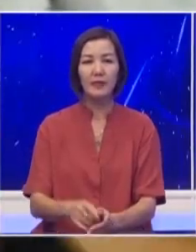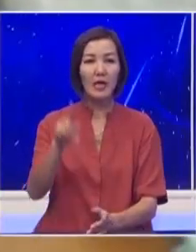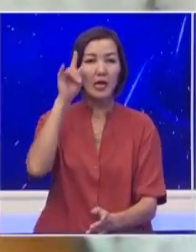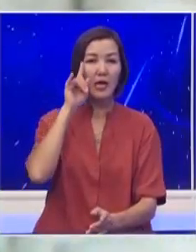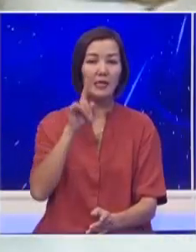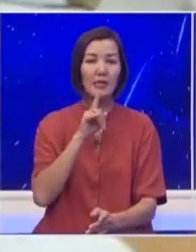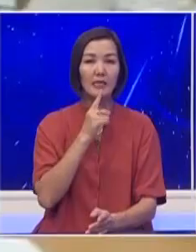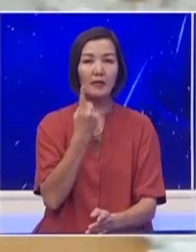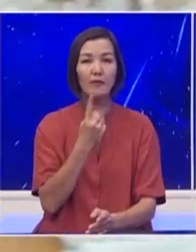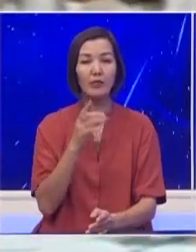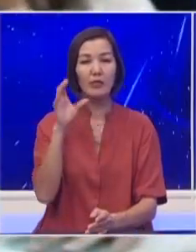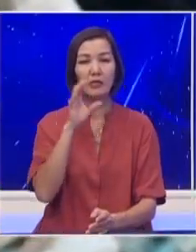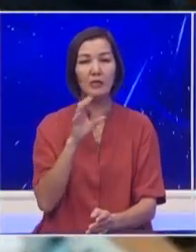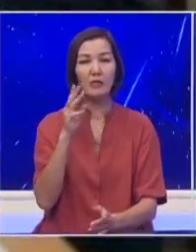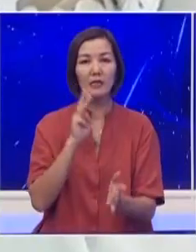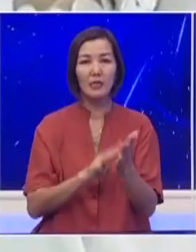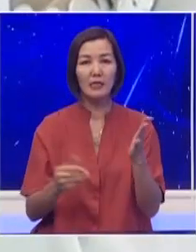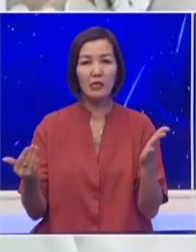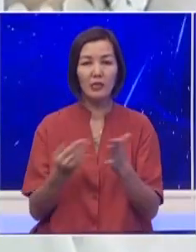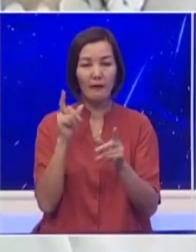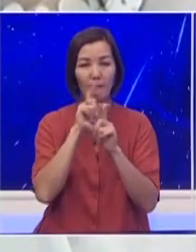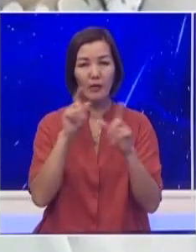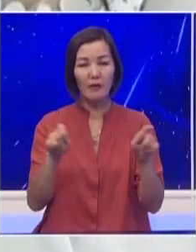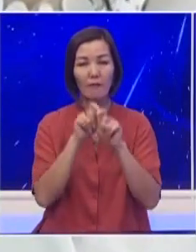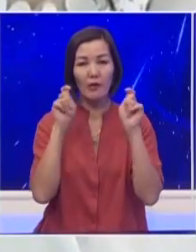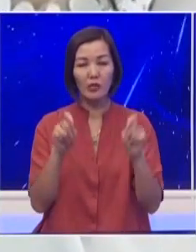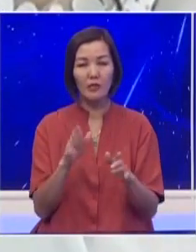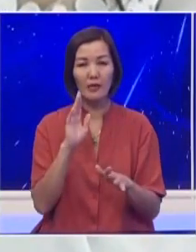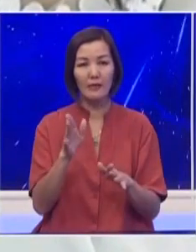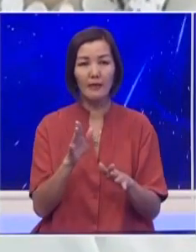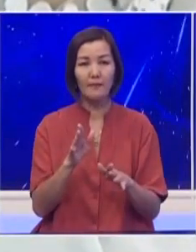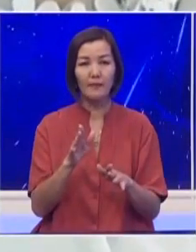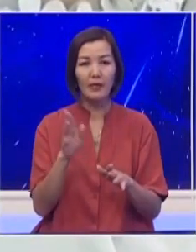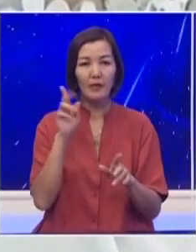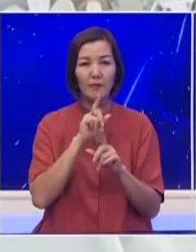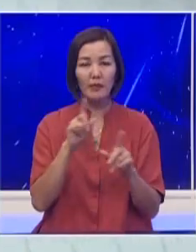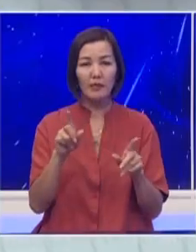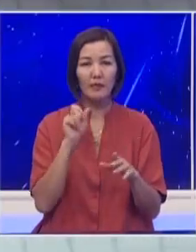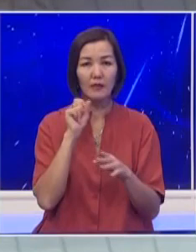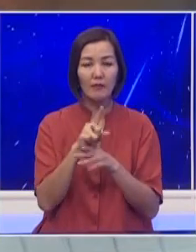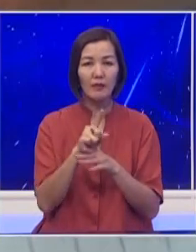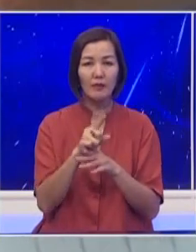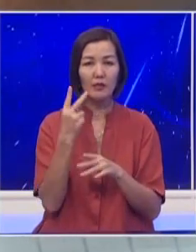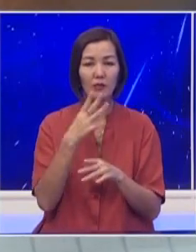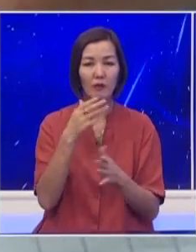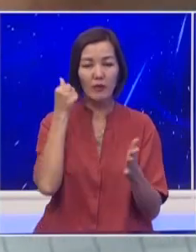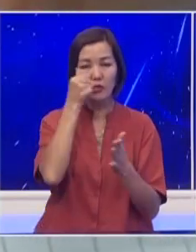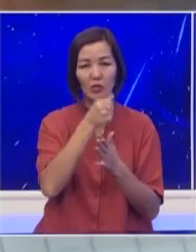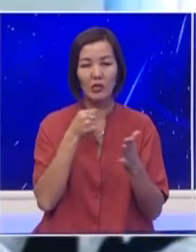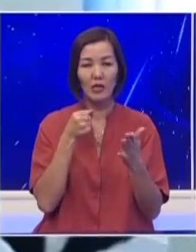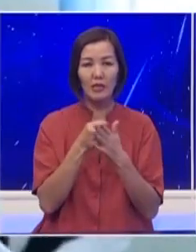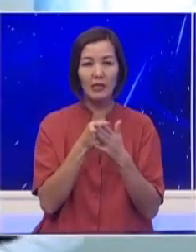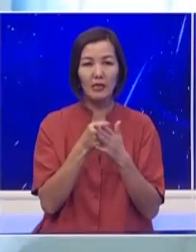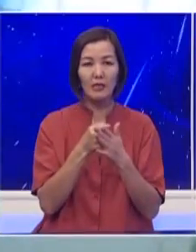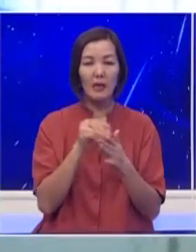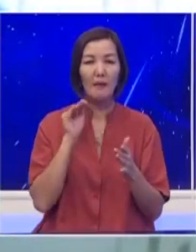Қазақстанда 1 қыркүйек қарсаңында 80-ге жуық жаңа мектеп ашылады. Мектеп басшысының тапсырмасы бойынша 2025 жылдың соңына дейін елімізде